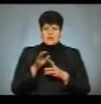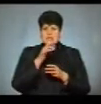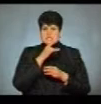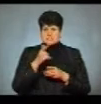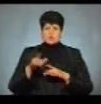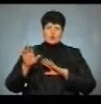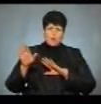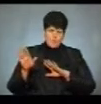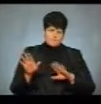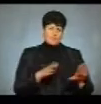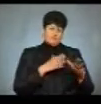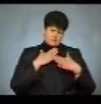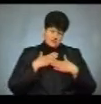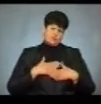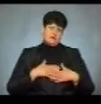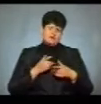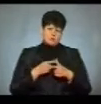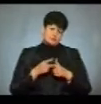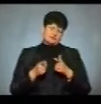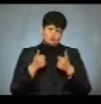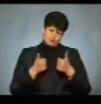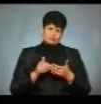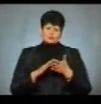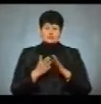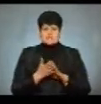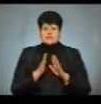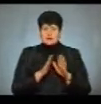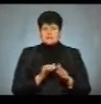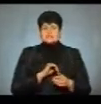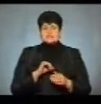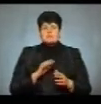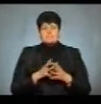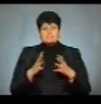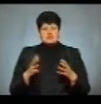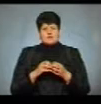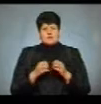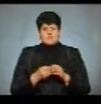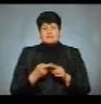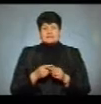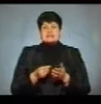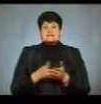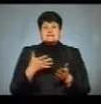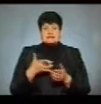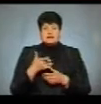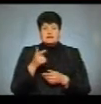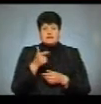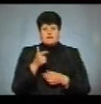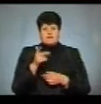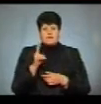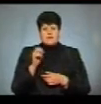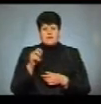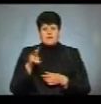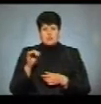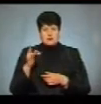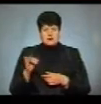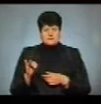пройшов в задовільному чи в доброму стані. Саме більша проблема, звісно, це ціна галокалорії.